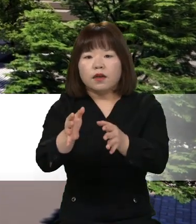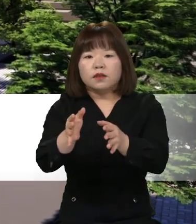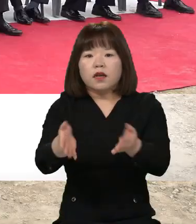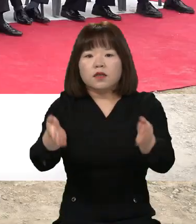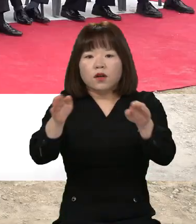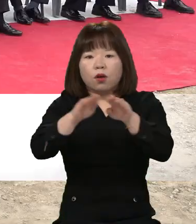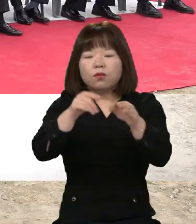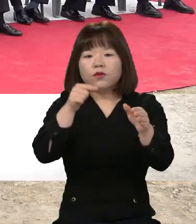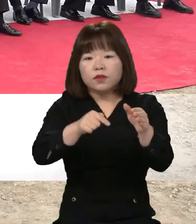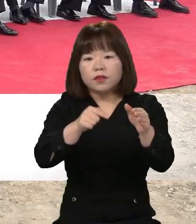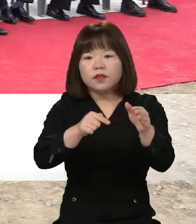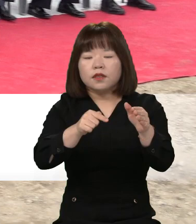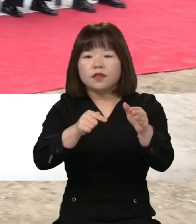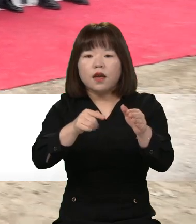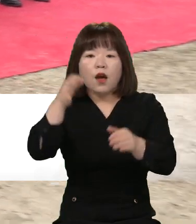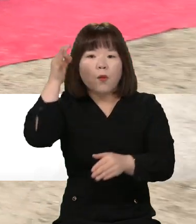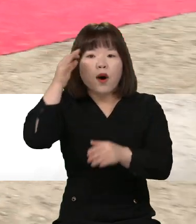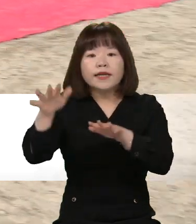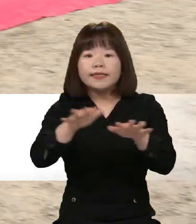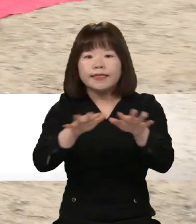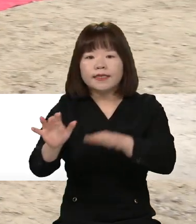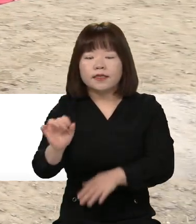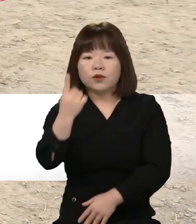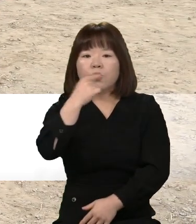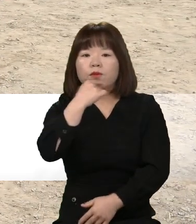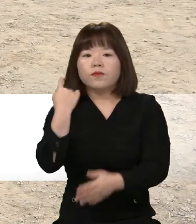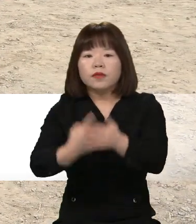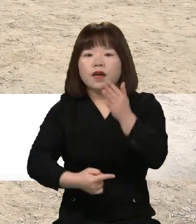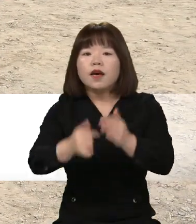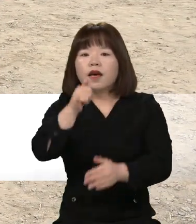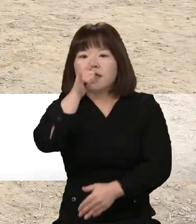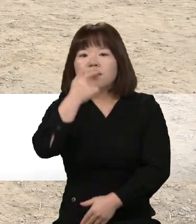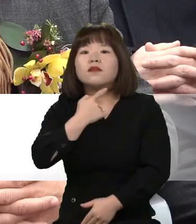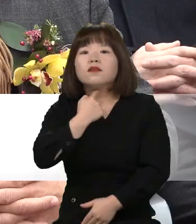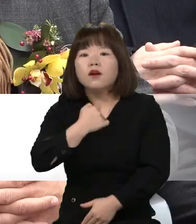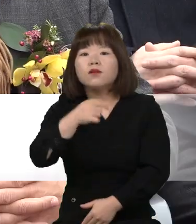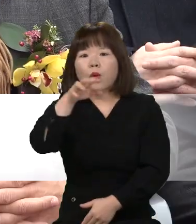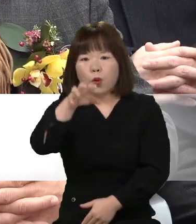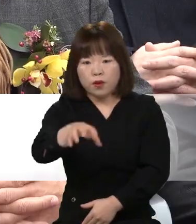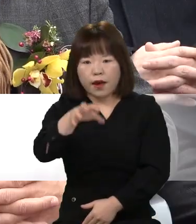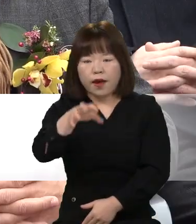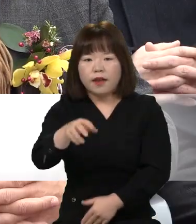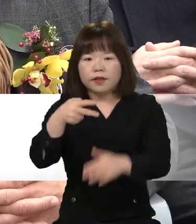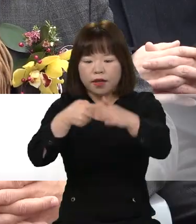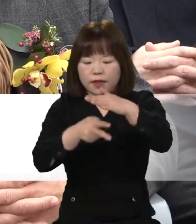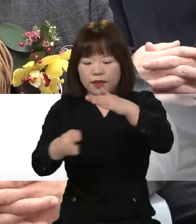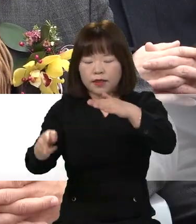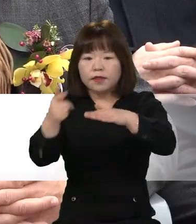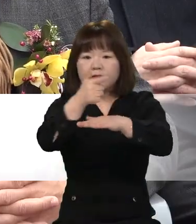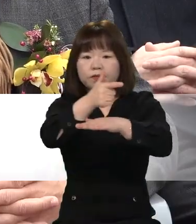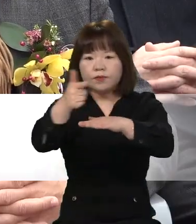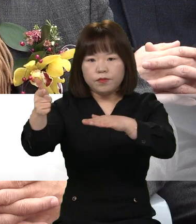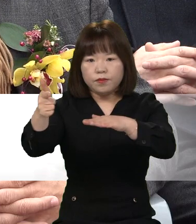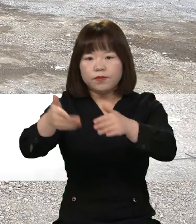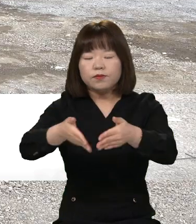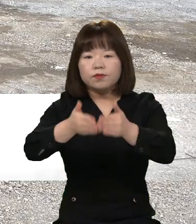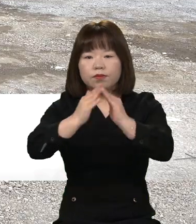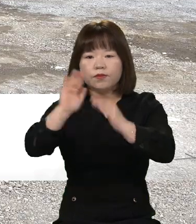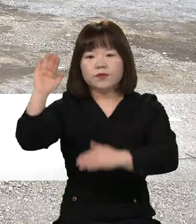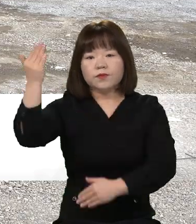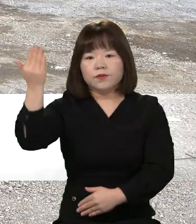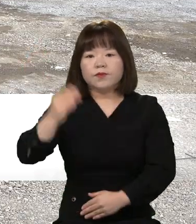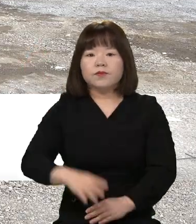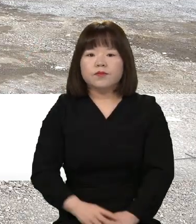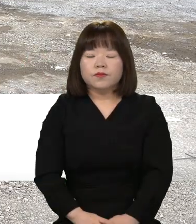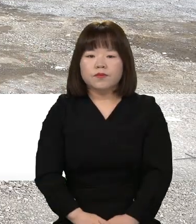북구보건소 및 재난 트라우마센터는 112로 포항 지진으로 피해를 입은 전파주택 부지에 지하 2층 지상